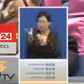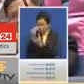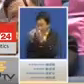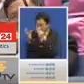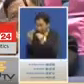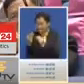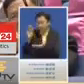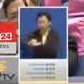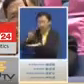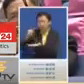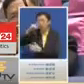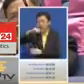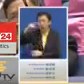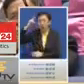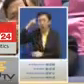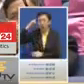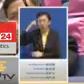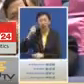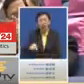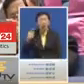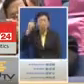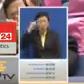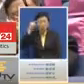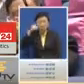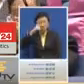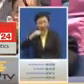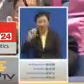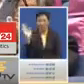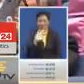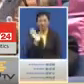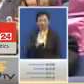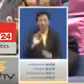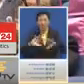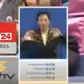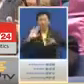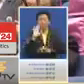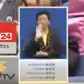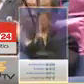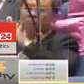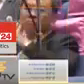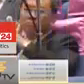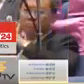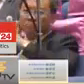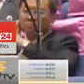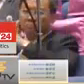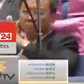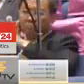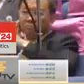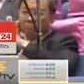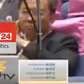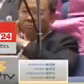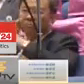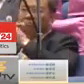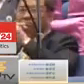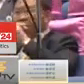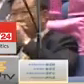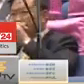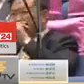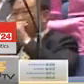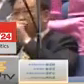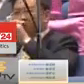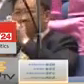ไทยมันมีหมดท่านอย่าไปคิดว่าเขาไม่รู้ประเทศไทยรัฐบาลท่านมาอย่างไรคะแนนแต่ละคะแนนมาอย่